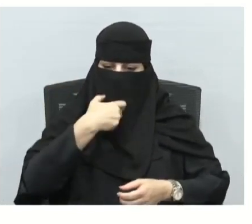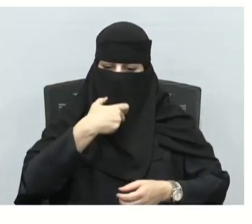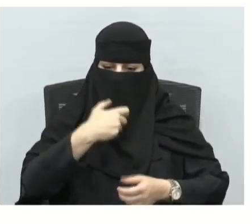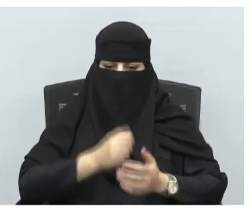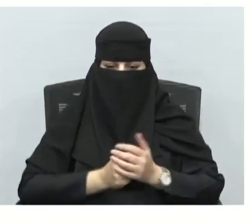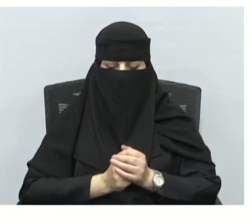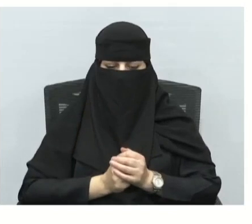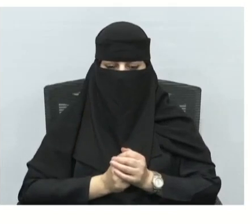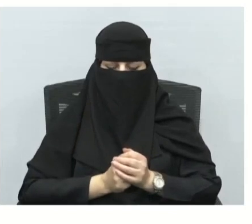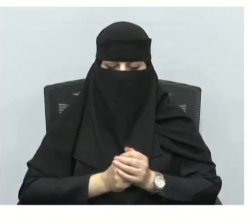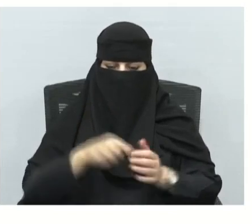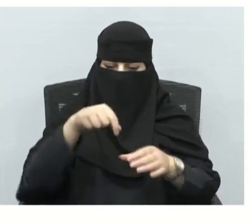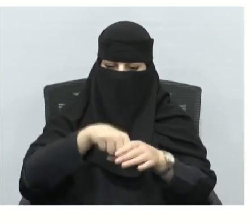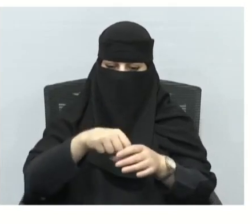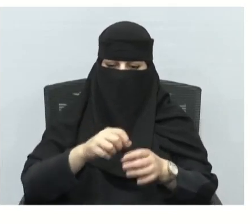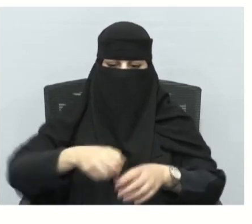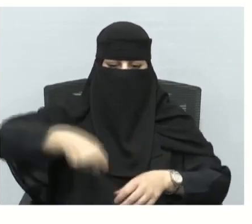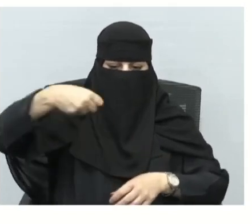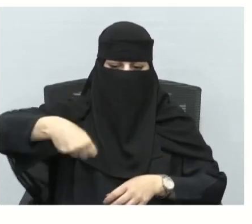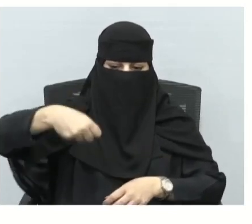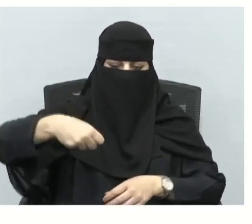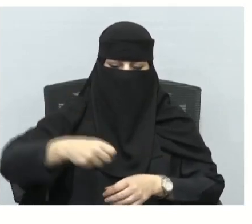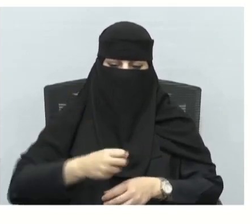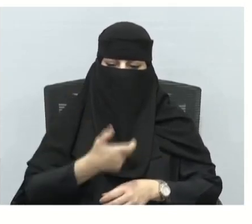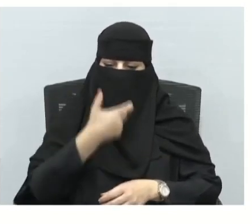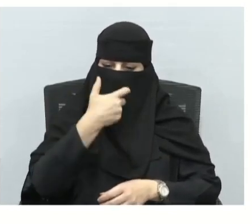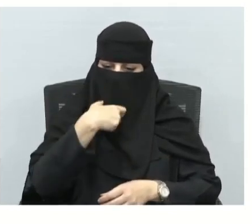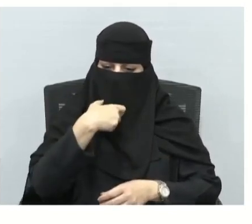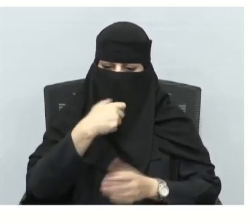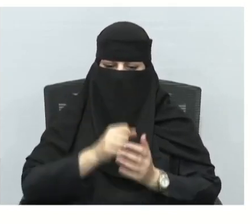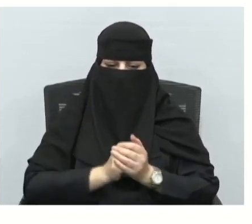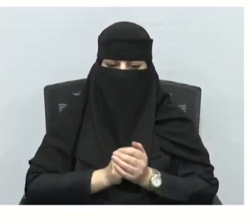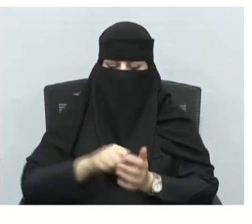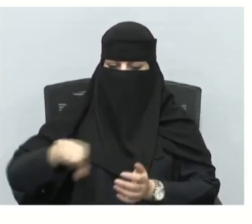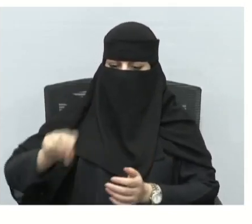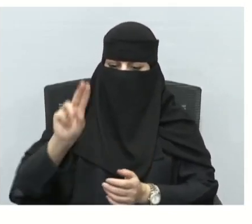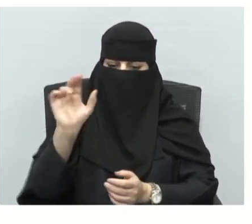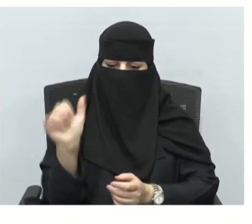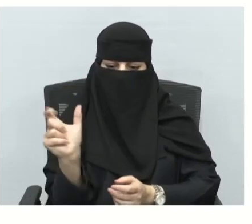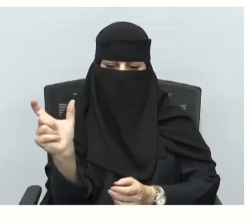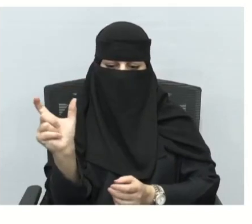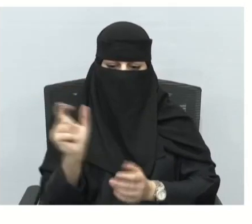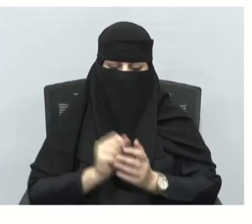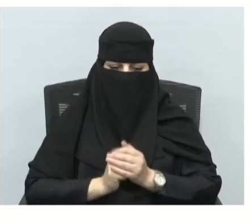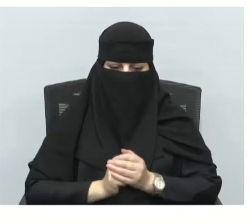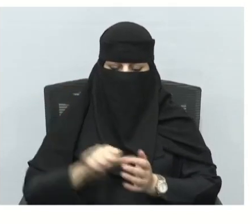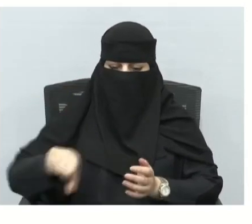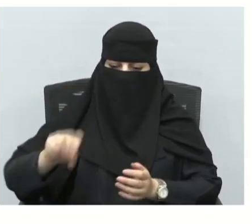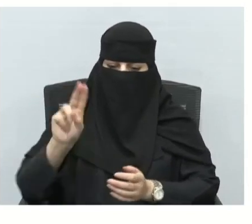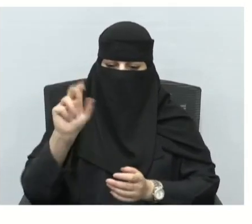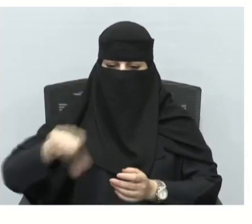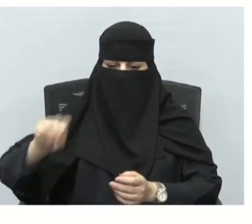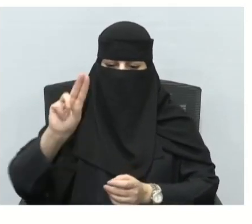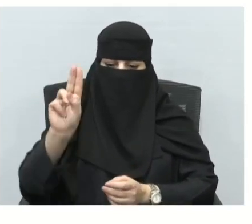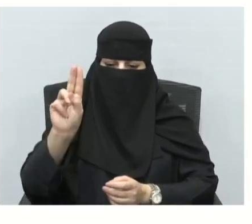فاكهه في السله تفاح وتين وتوت